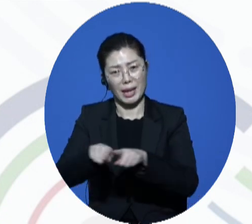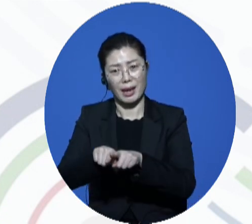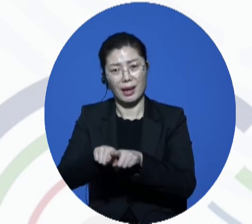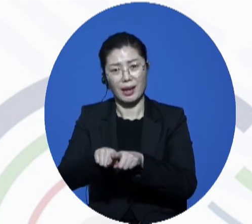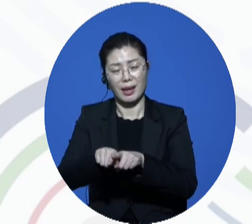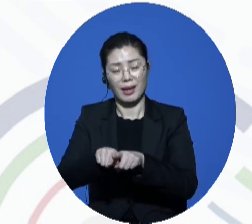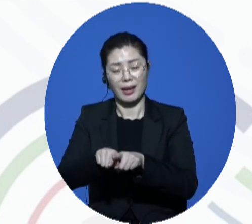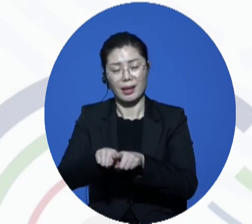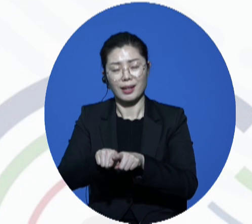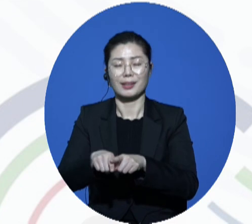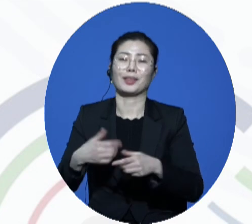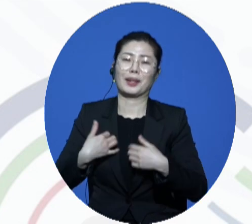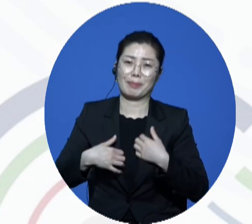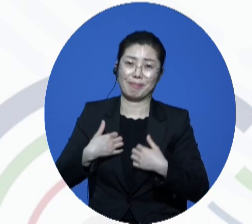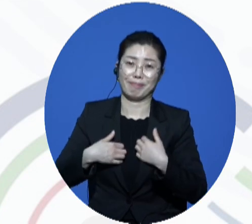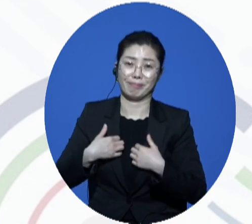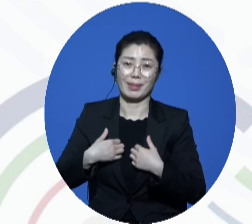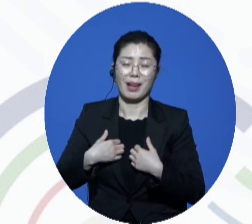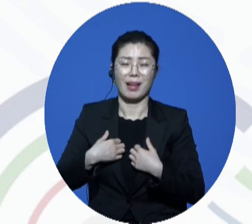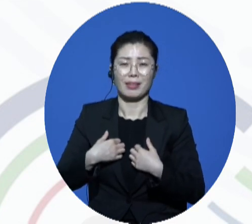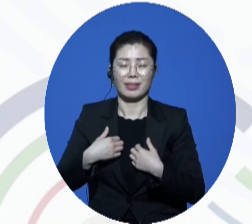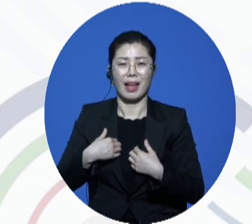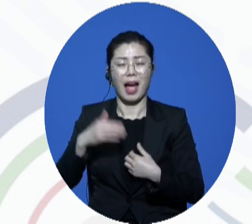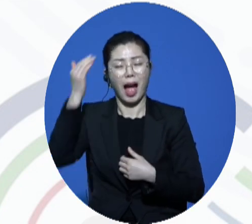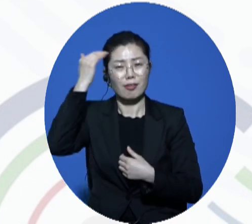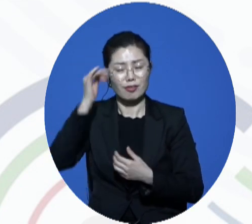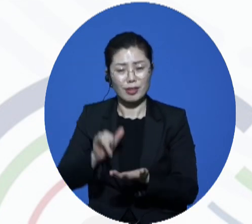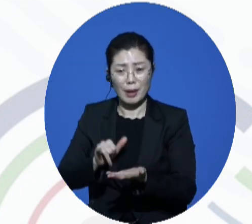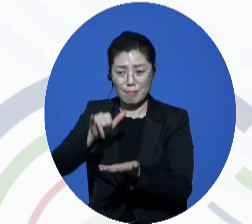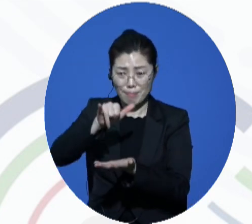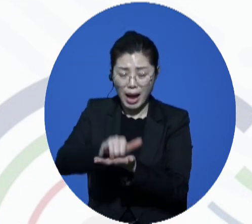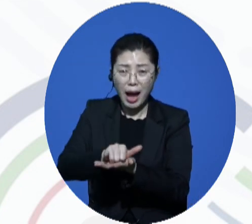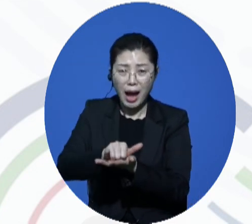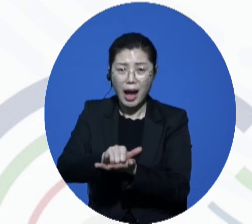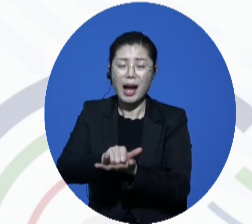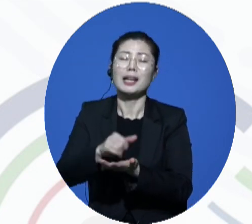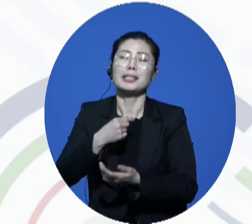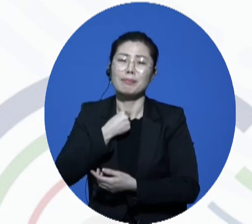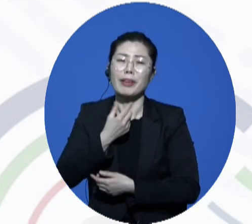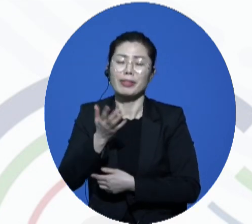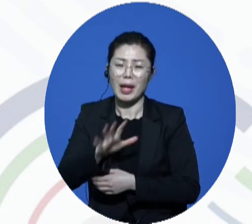someday. 기쁩니다. And meanwhile, 기회가 되면 while we 한국을 have 꼭 the 방문했으면 COVID going 좋겠습니다. on, so we can 지금은 keep in